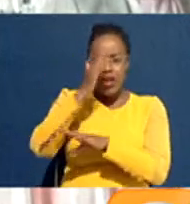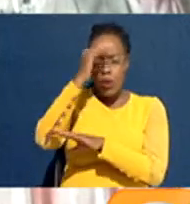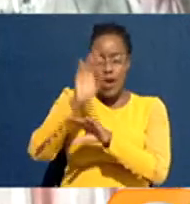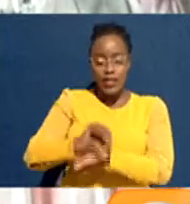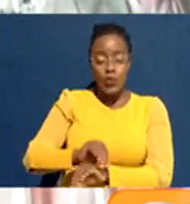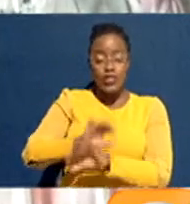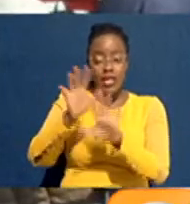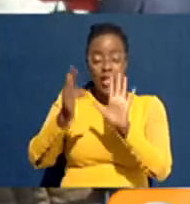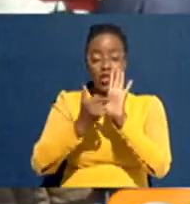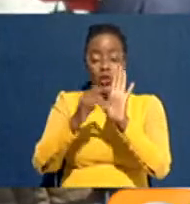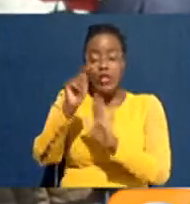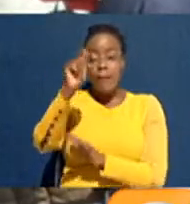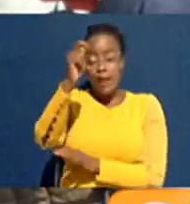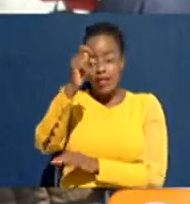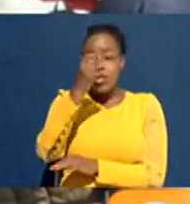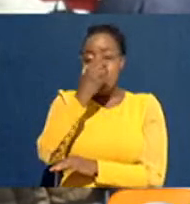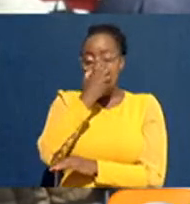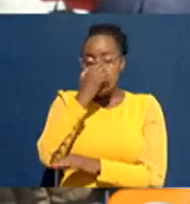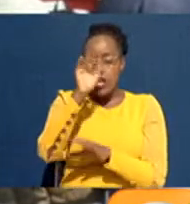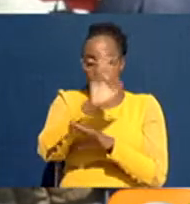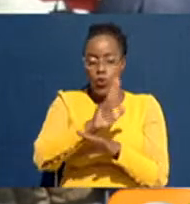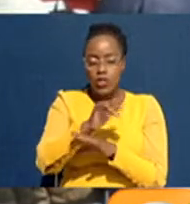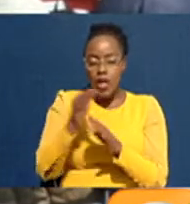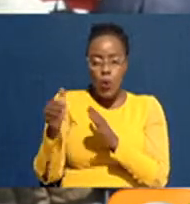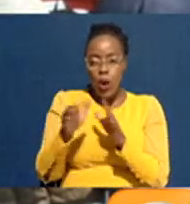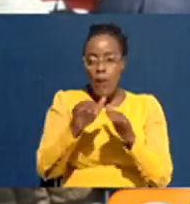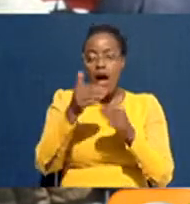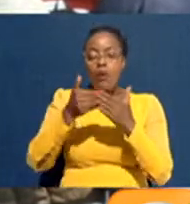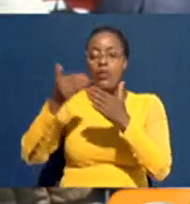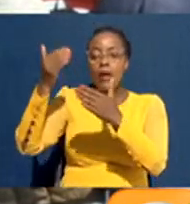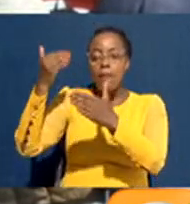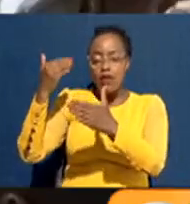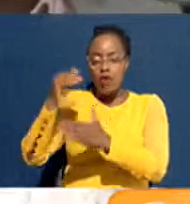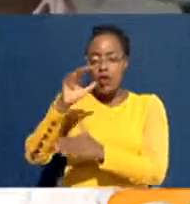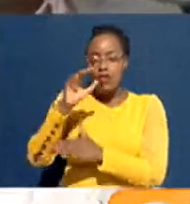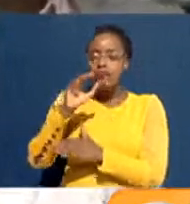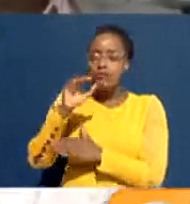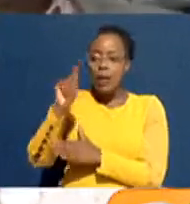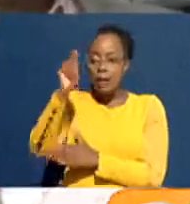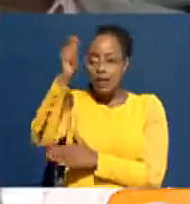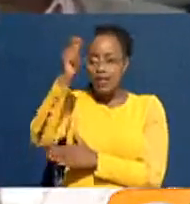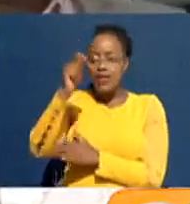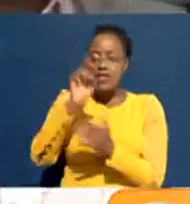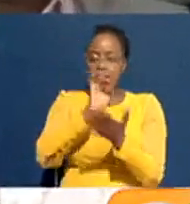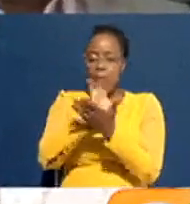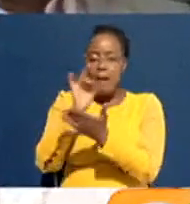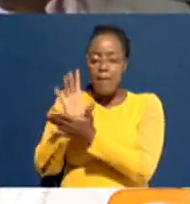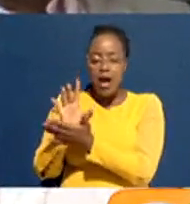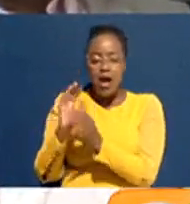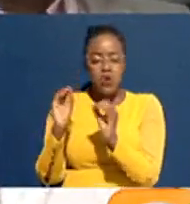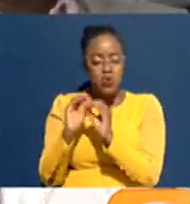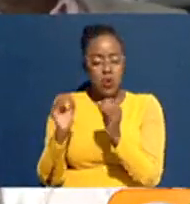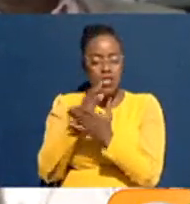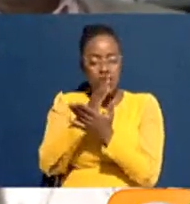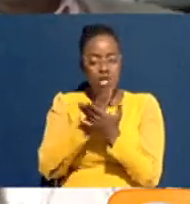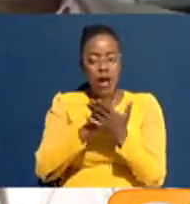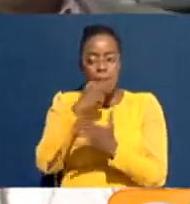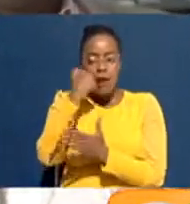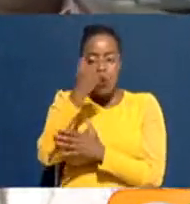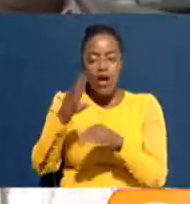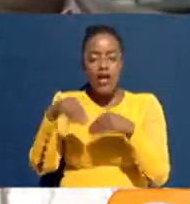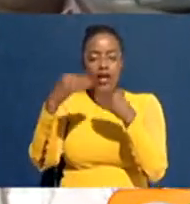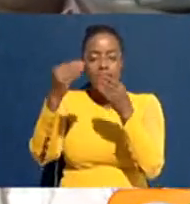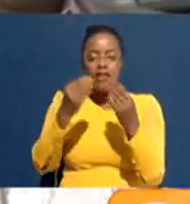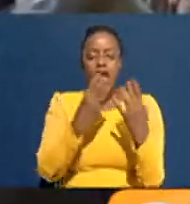kuwa rais alichukua njia ya mkato kama marais waliomtangulia. Badala ya kuwapiga kalamu, kuna wale waliopewa